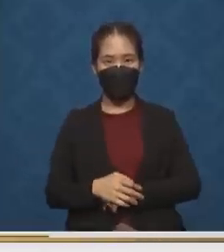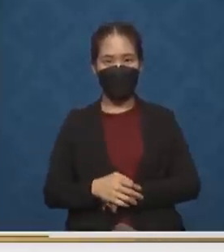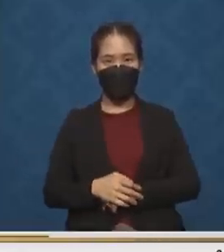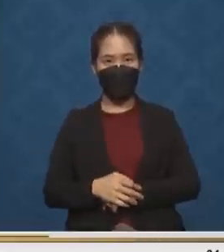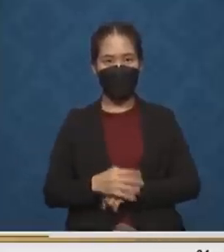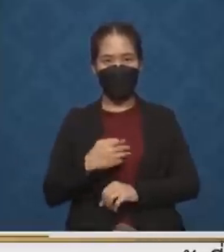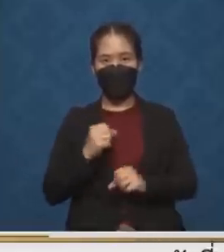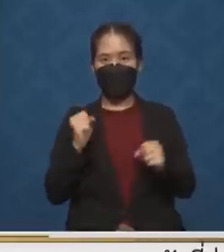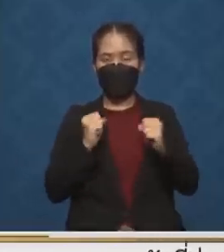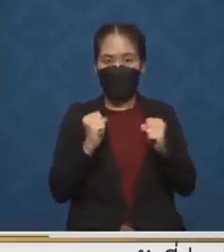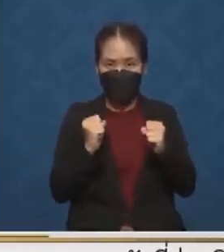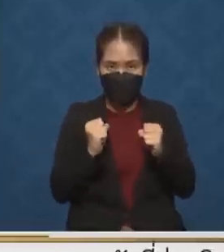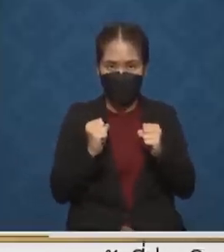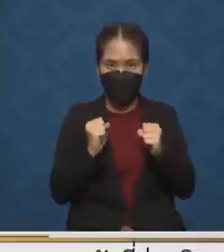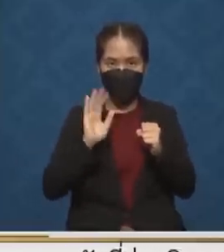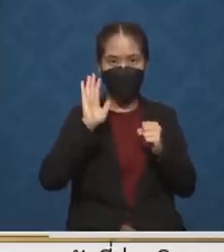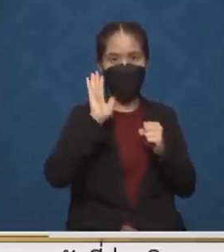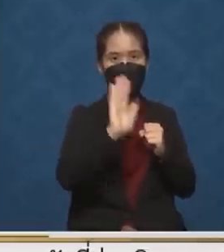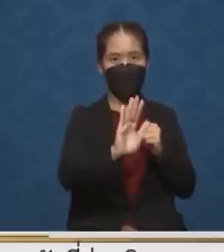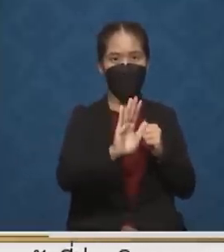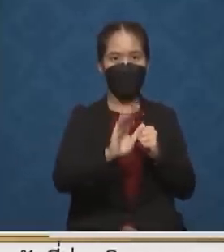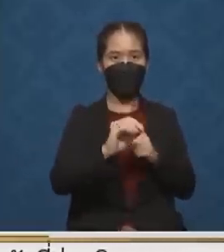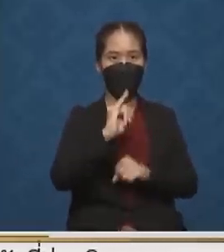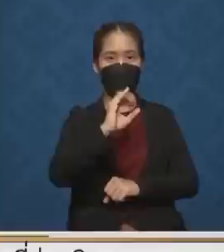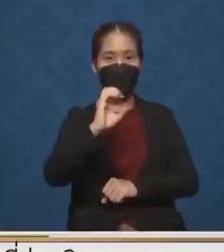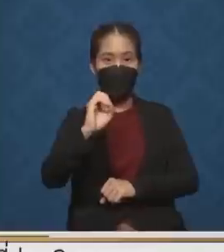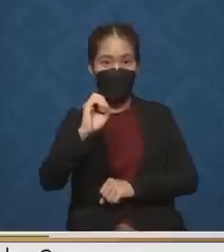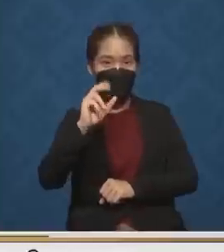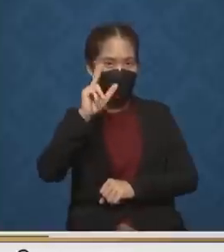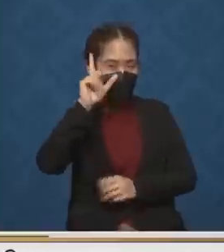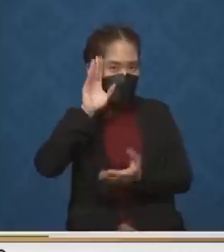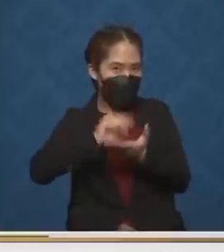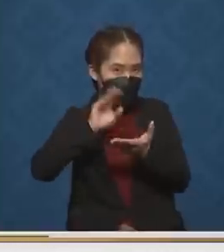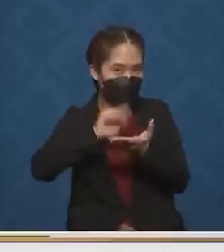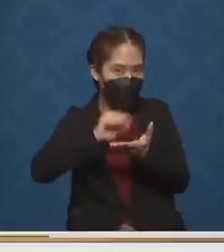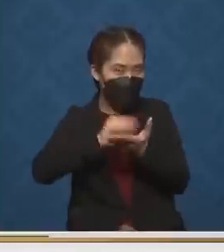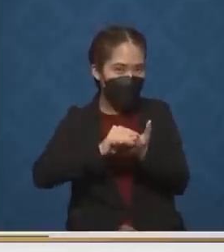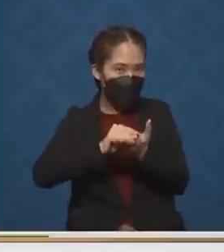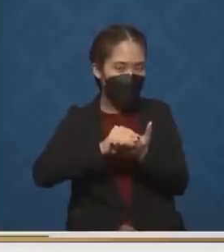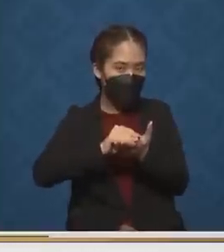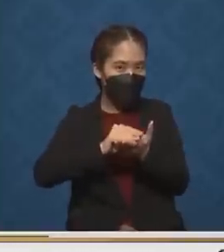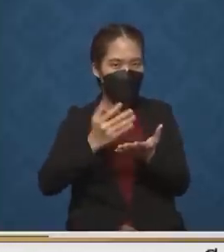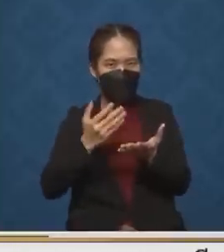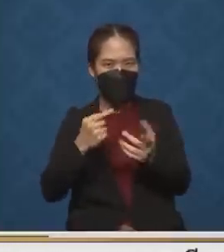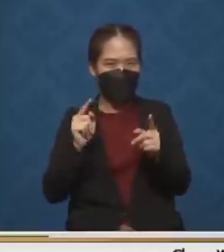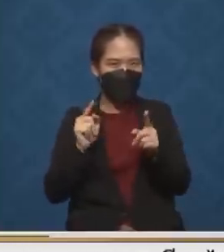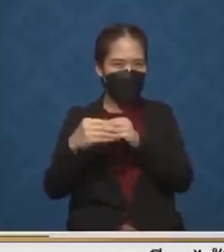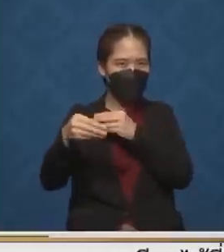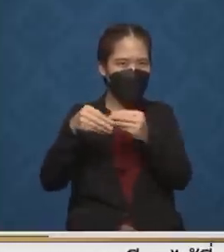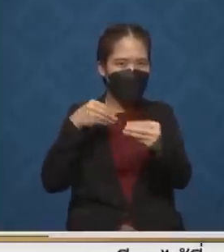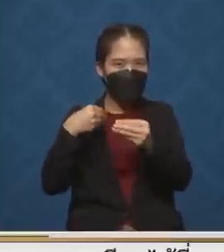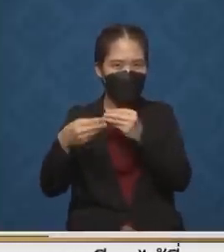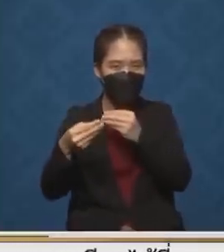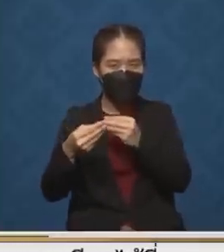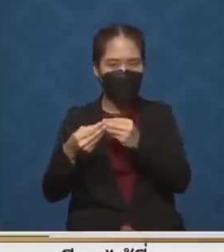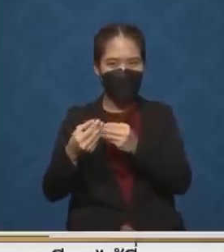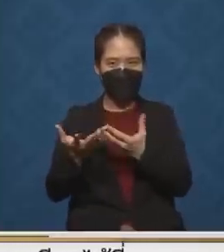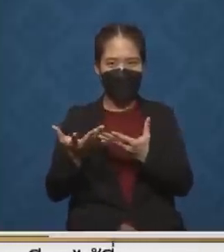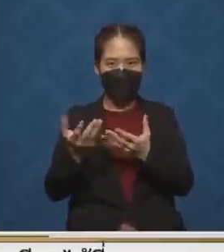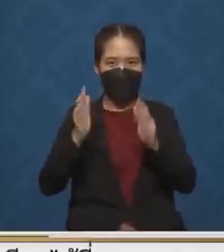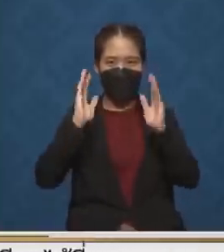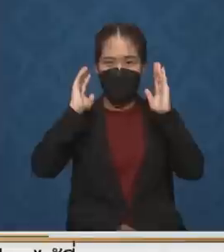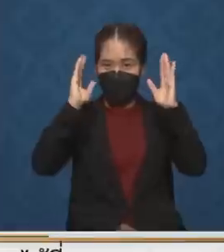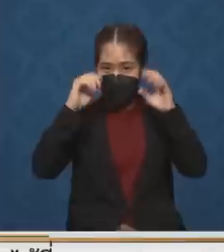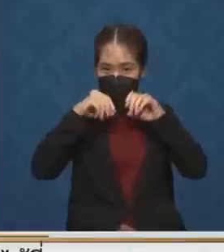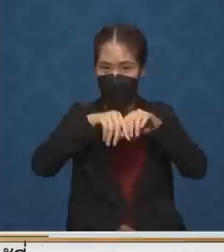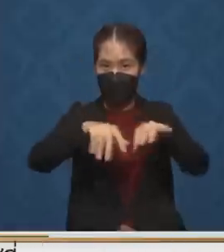ความน่ากลัวของปริบัิการข้มูลข่าวสารที่คอยแต่จะเอื่ออำนวยให้ตวเองพี่อาปิชาสัมผัต